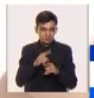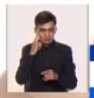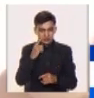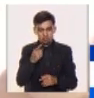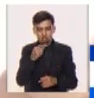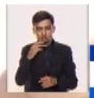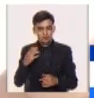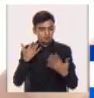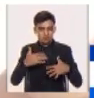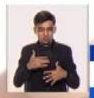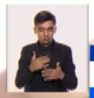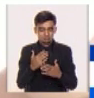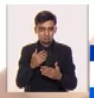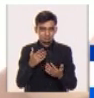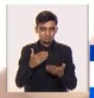получаса.